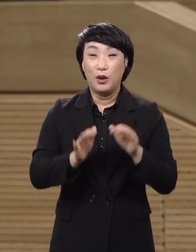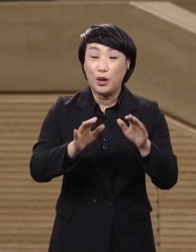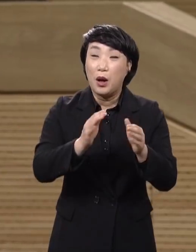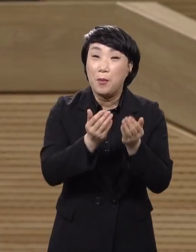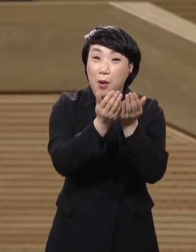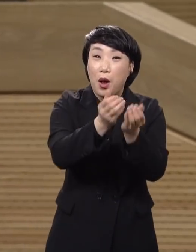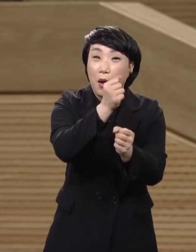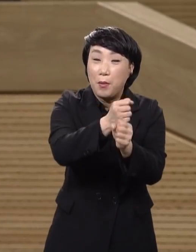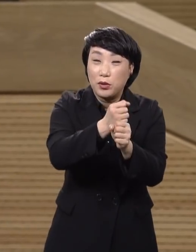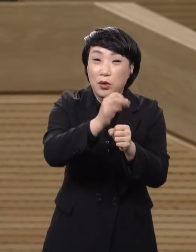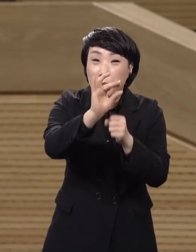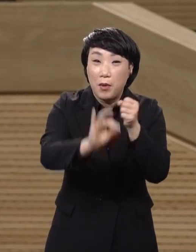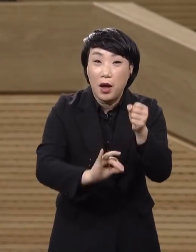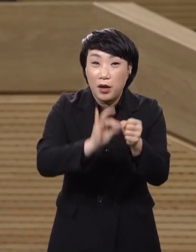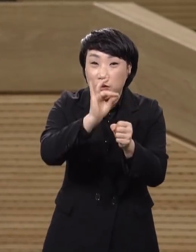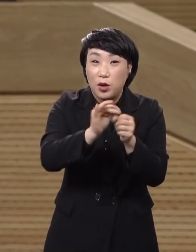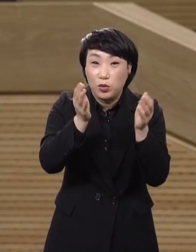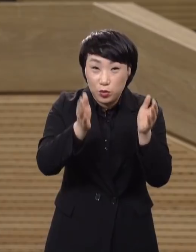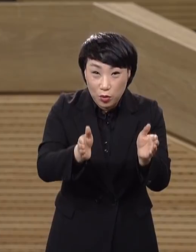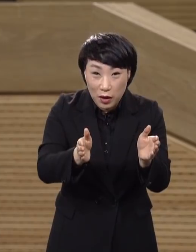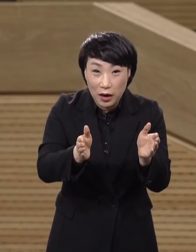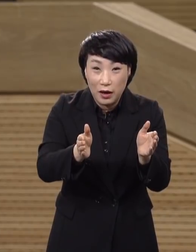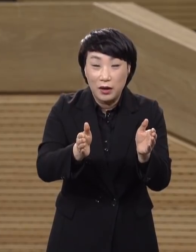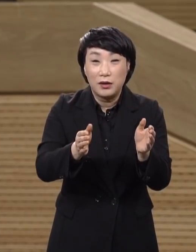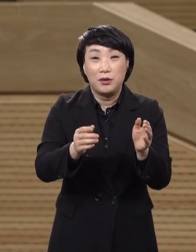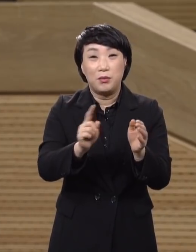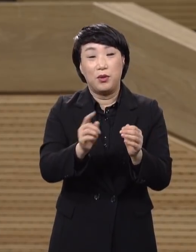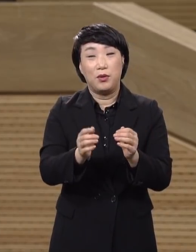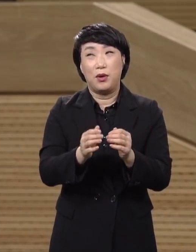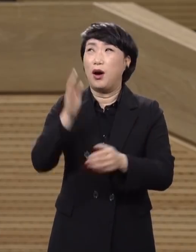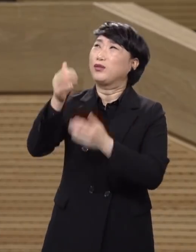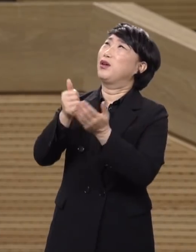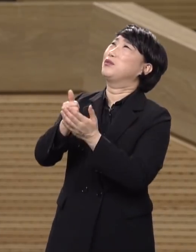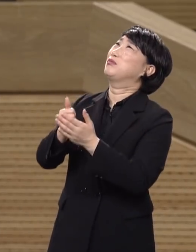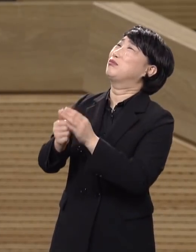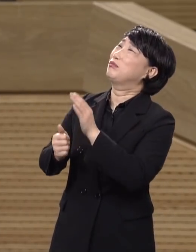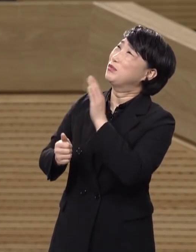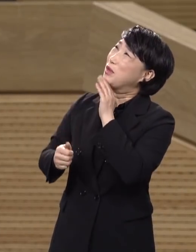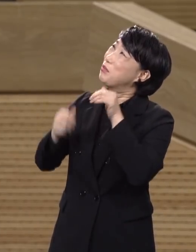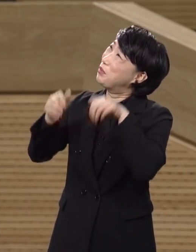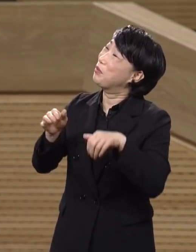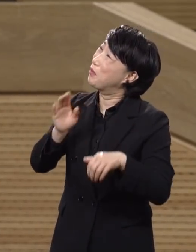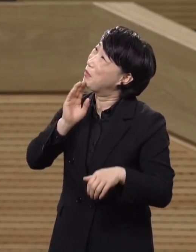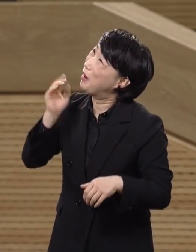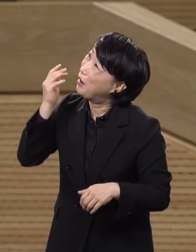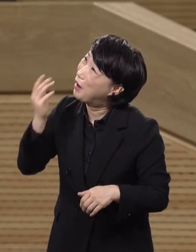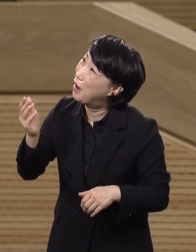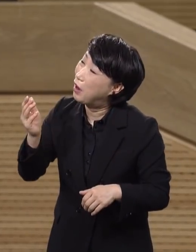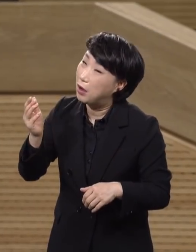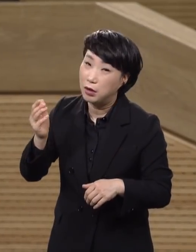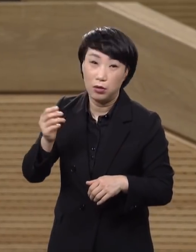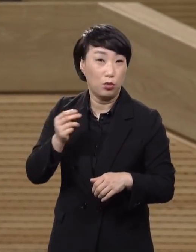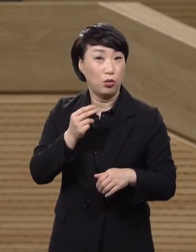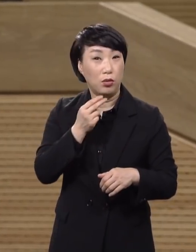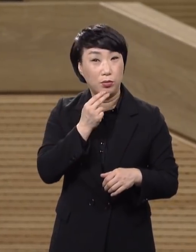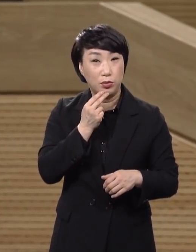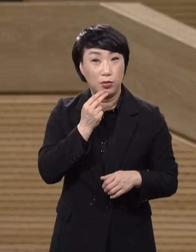100년을 단 한 번이라도 하나님 진짜 비 오는 겁니까? 그거 안